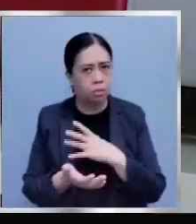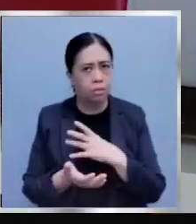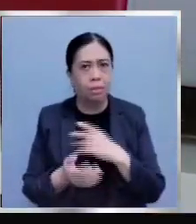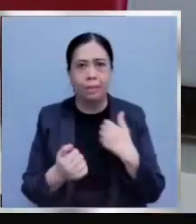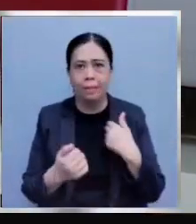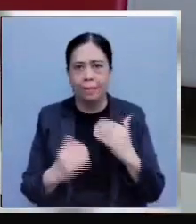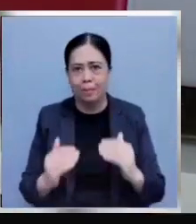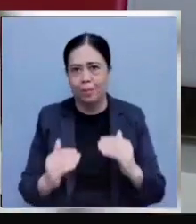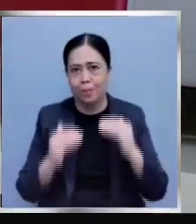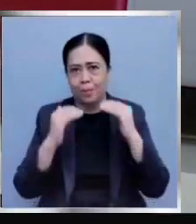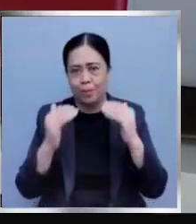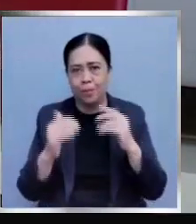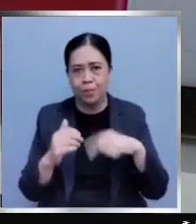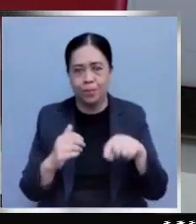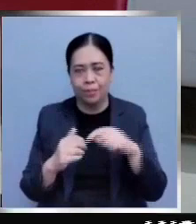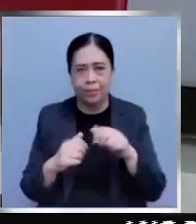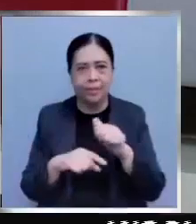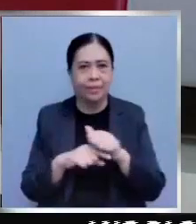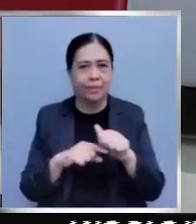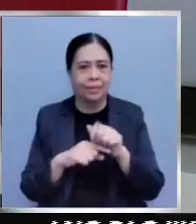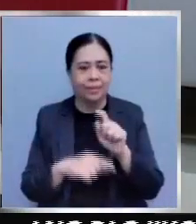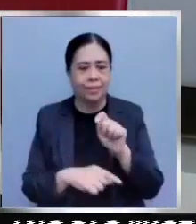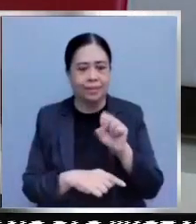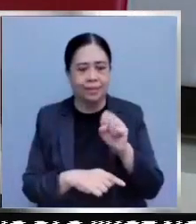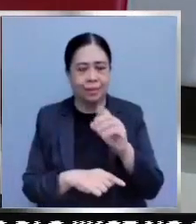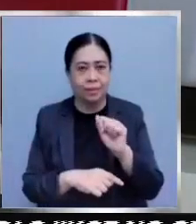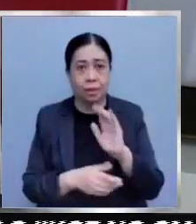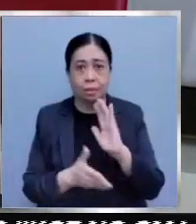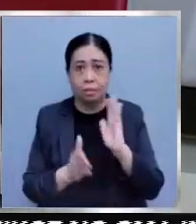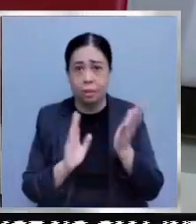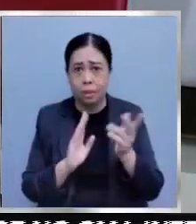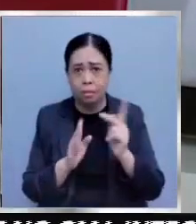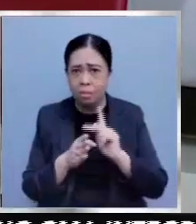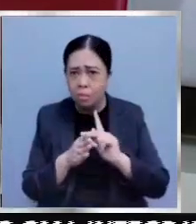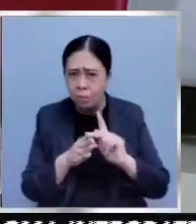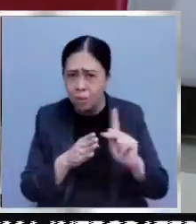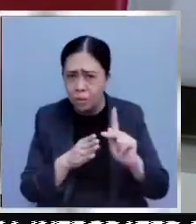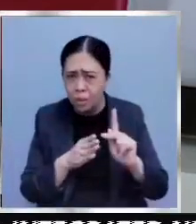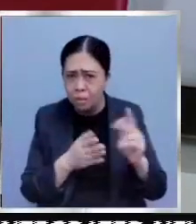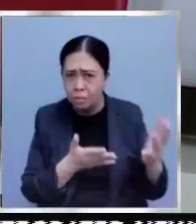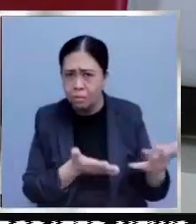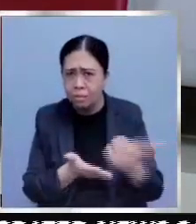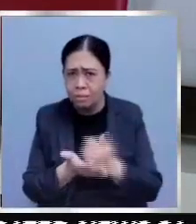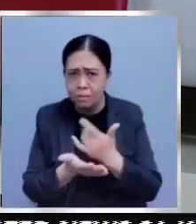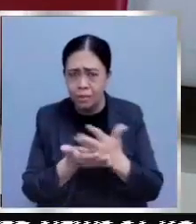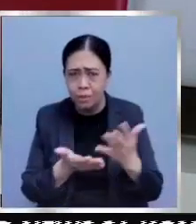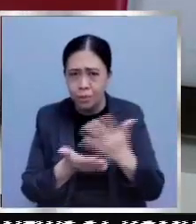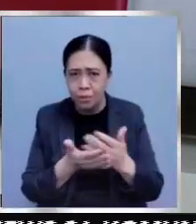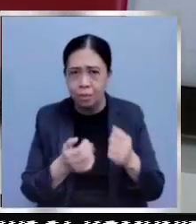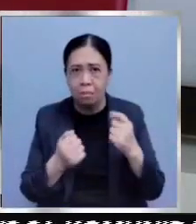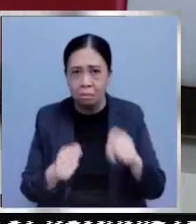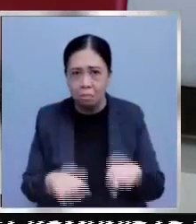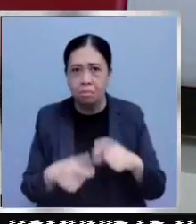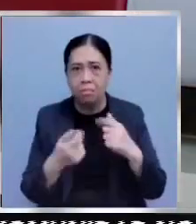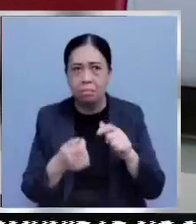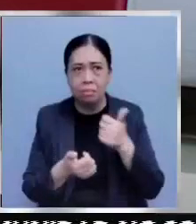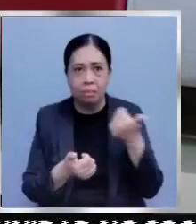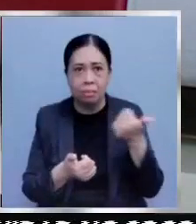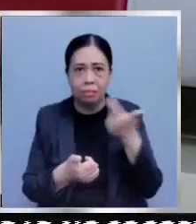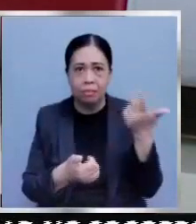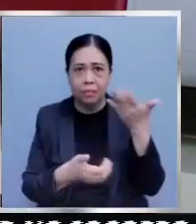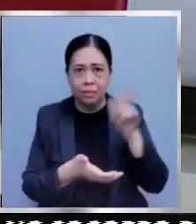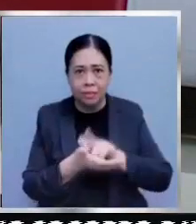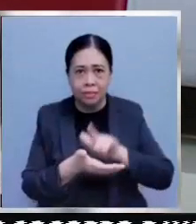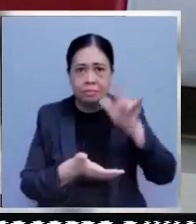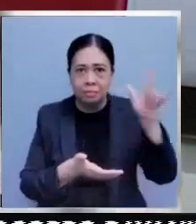sa training ng TESDA para maging professional na basurero na pwedeng maging susi para mag-abroad nakatutok